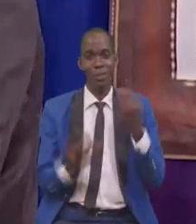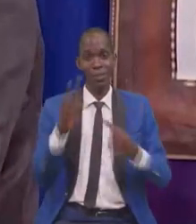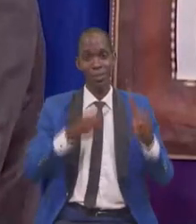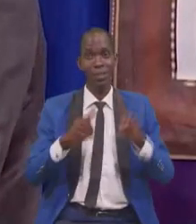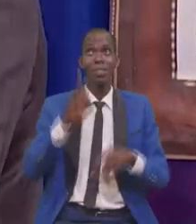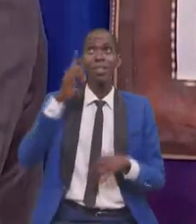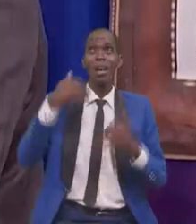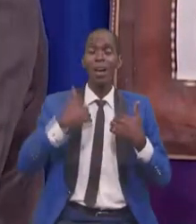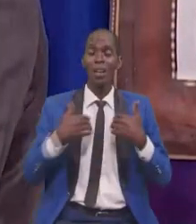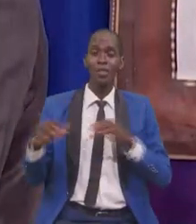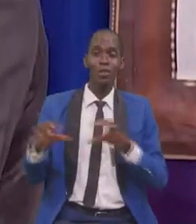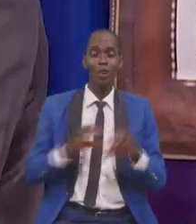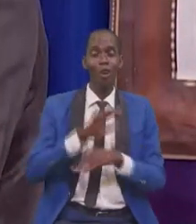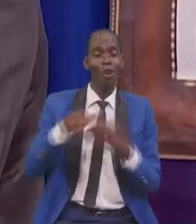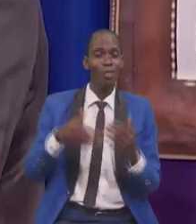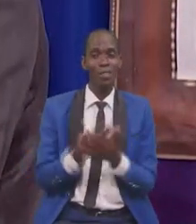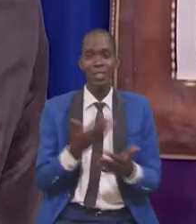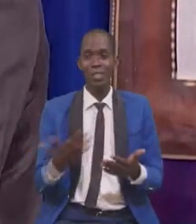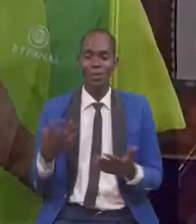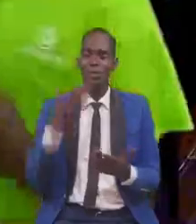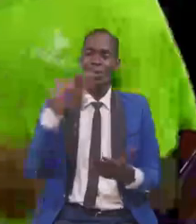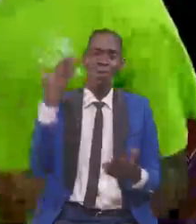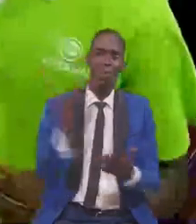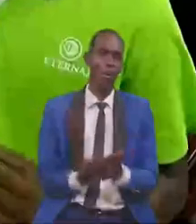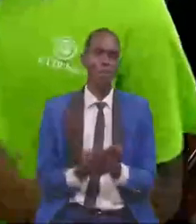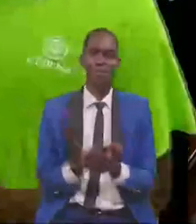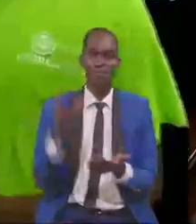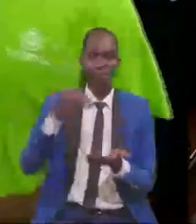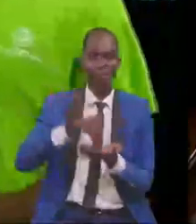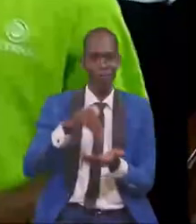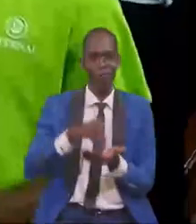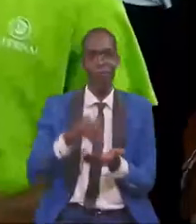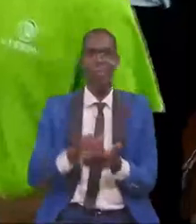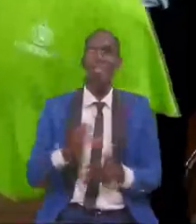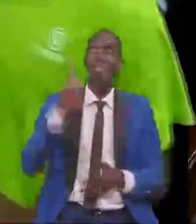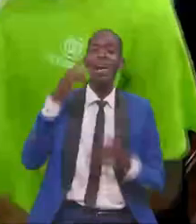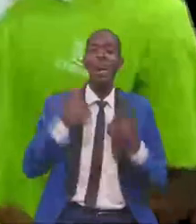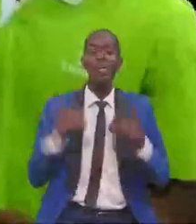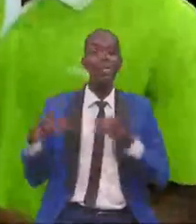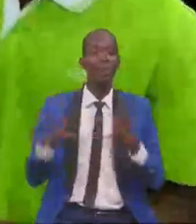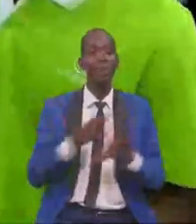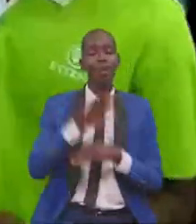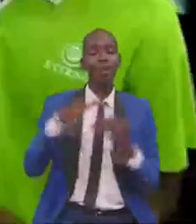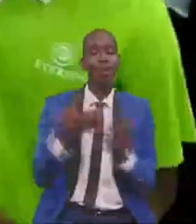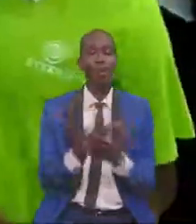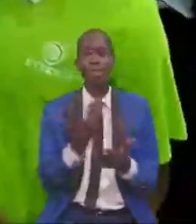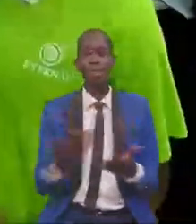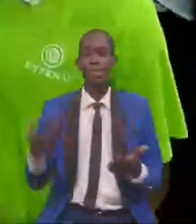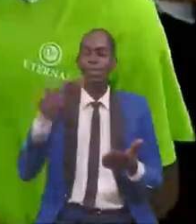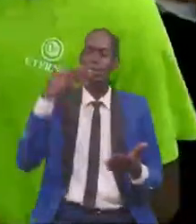à merveille. Il faut le dire. Christ a tout fait à merveille. Christ a fait tout à merveille.